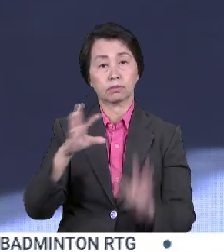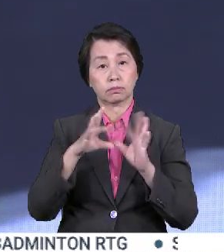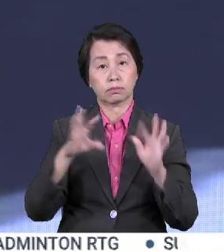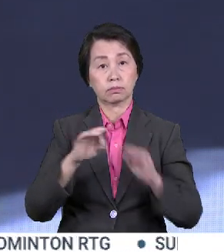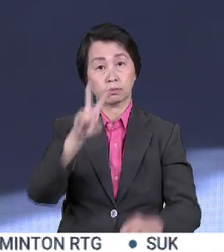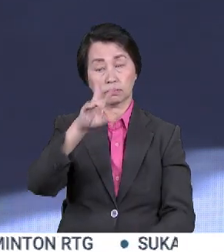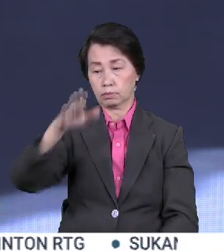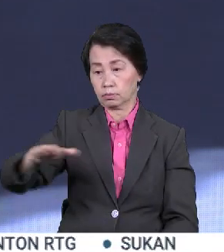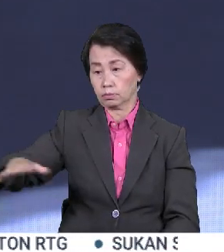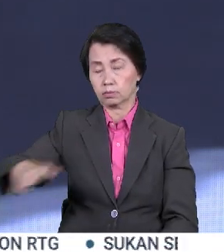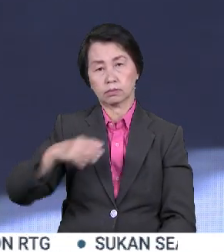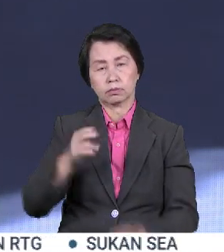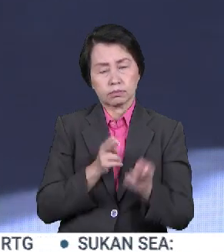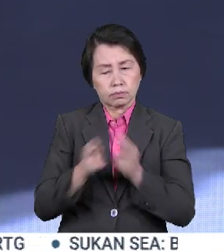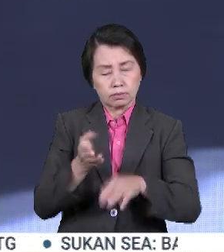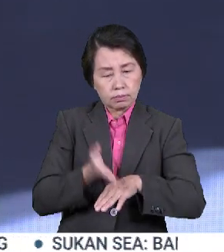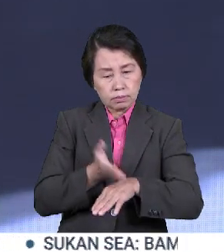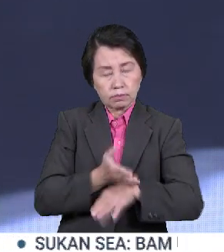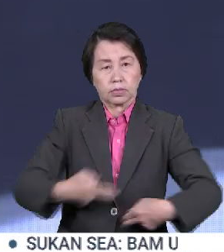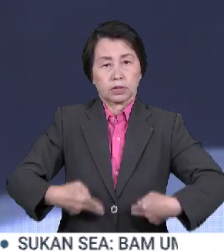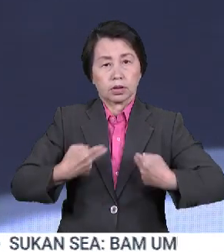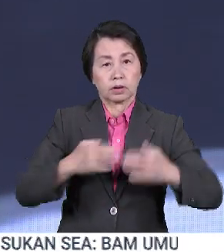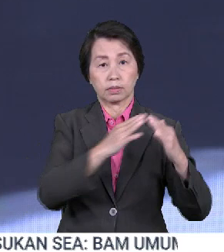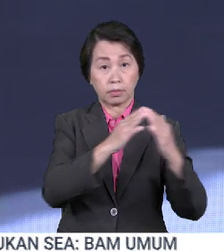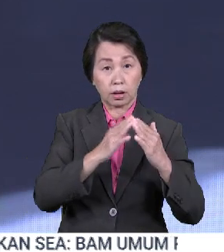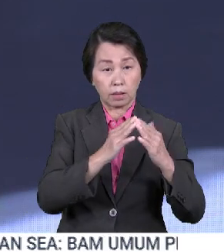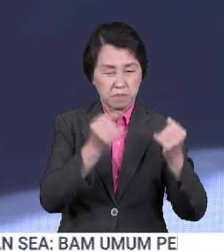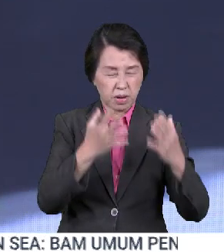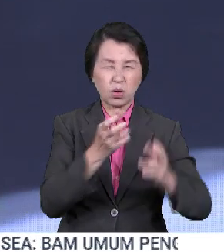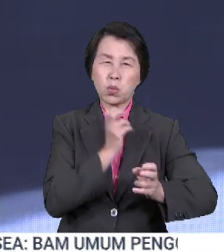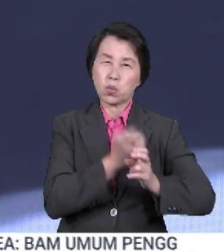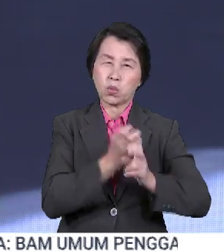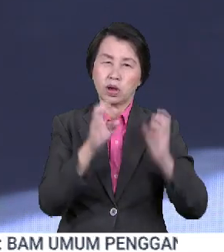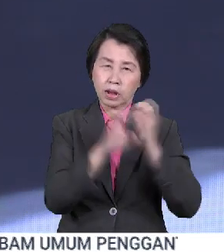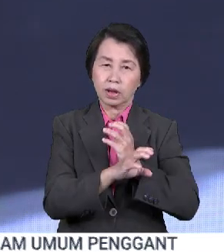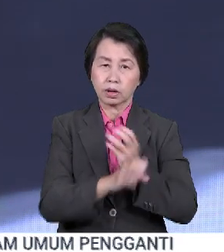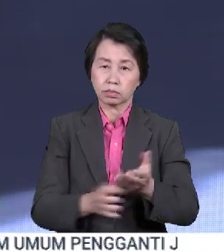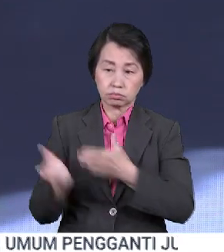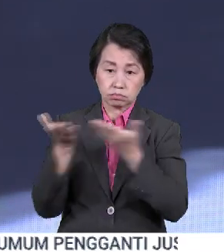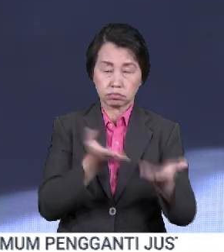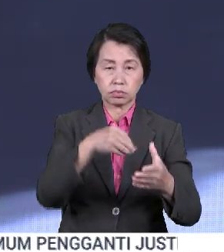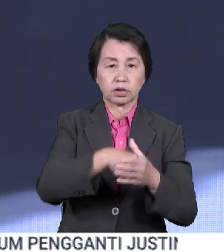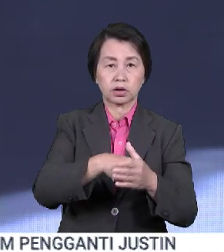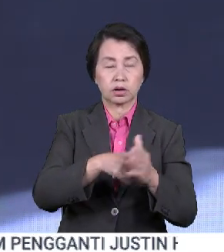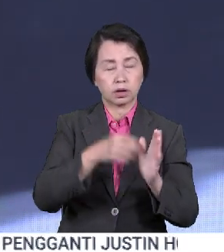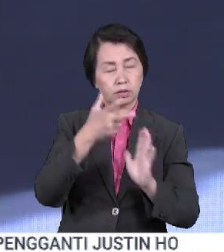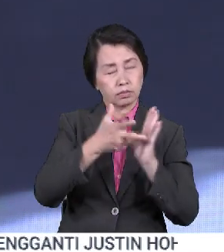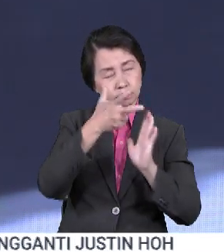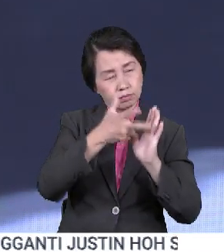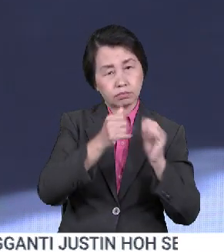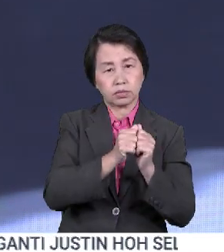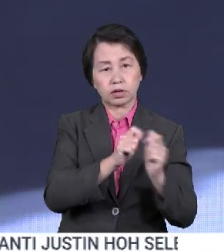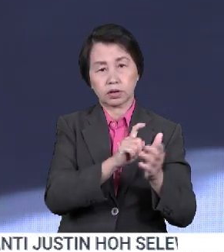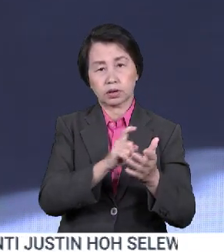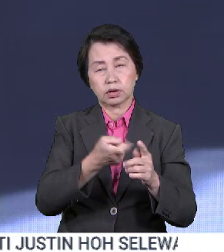dua beradik saling berusaha memperbaiki kehidupan di bandar yang penuh pancaroba diangkat dalam telefilm Durjana Pujaan